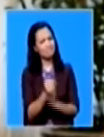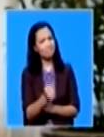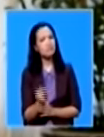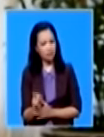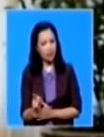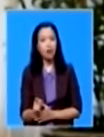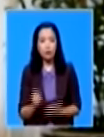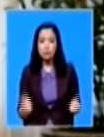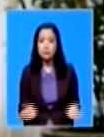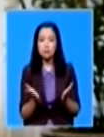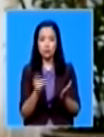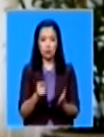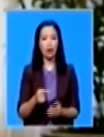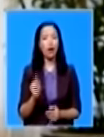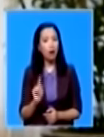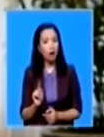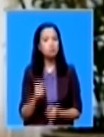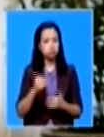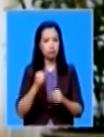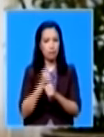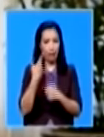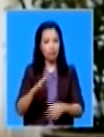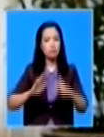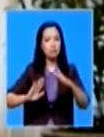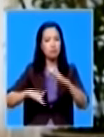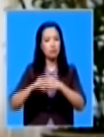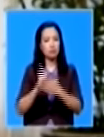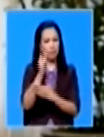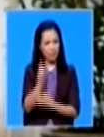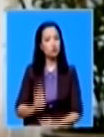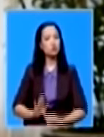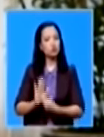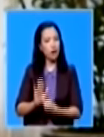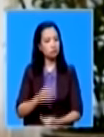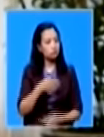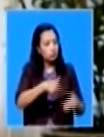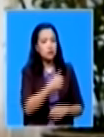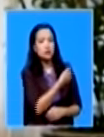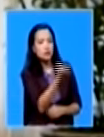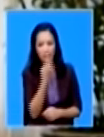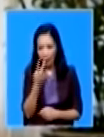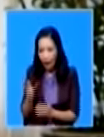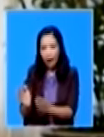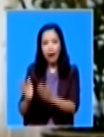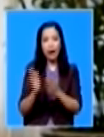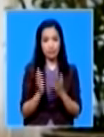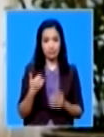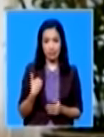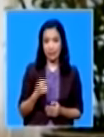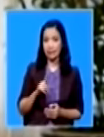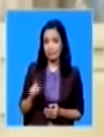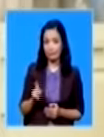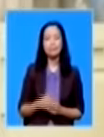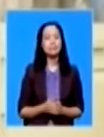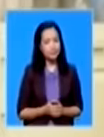การเข้าไปสนับสนุนกลไกประชารัฐแล้วประสบความสำเร็จแล้วจะเป็นตัวอย่างให้ท้องถิ่นหรือว่าชุมชนอื่นๆได ้คือถ้าพูดถึงผล